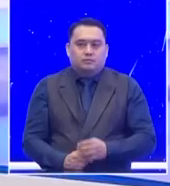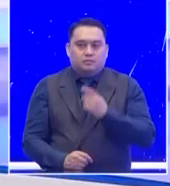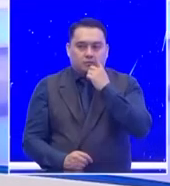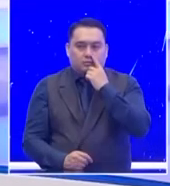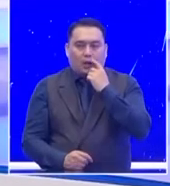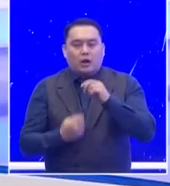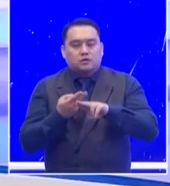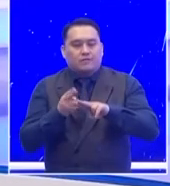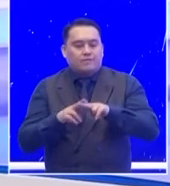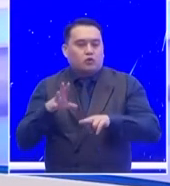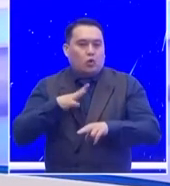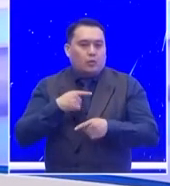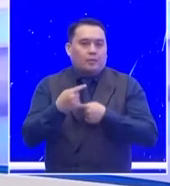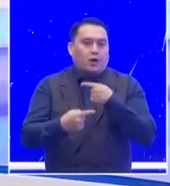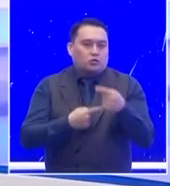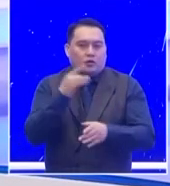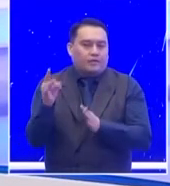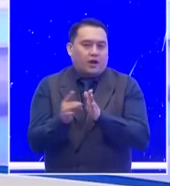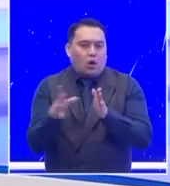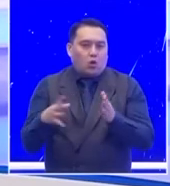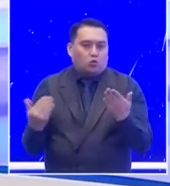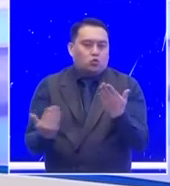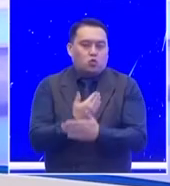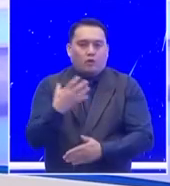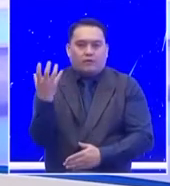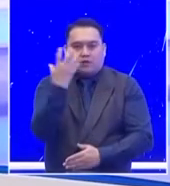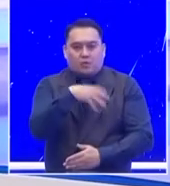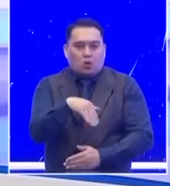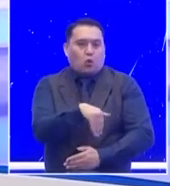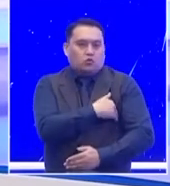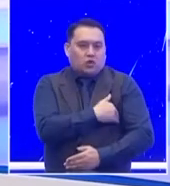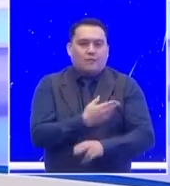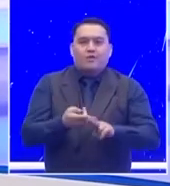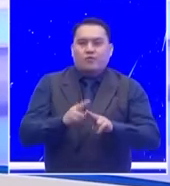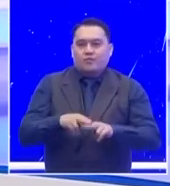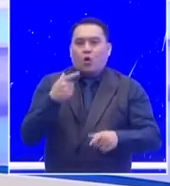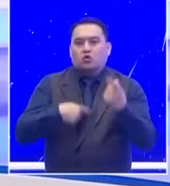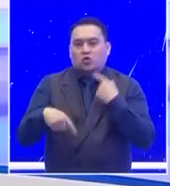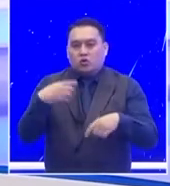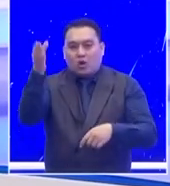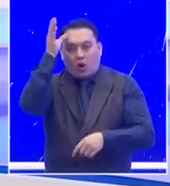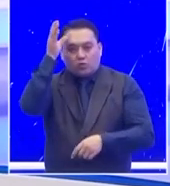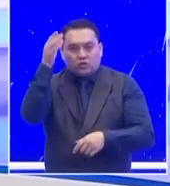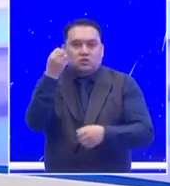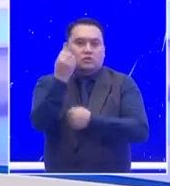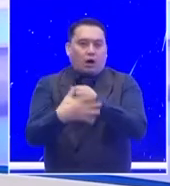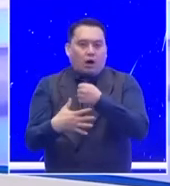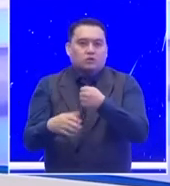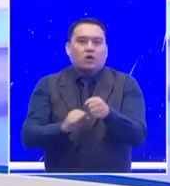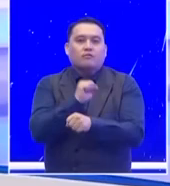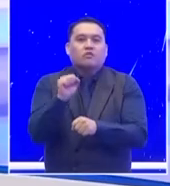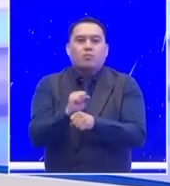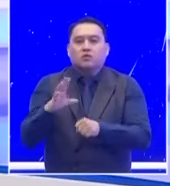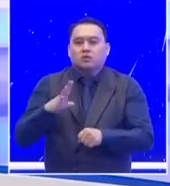Антарктида вслед за остальной планетой побила в четверг температурные рекорды. Сразу на двух аргентинских научно-исследовательских станциях